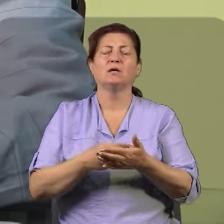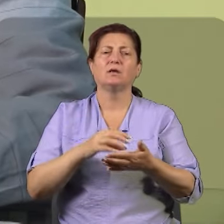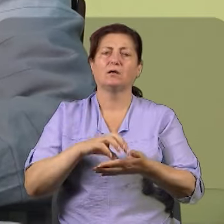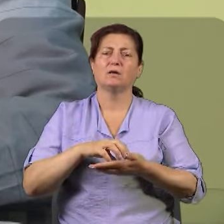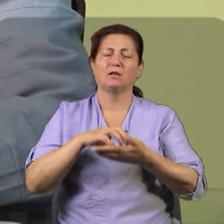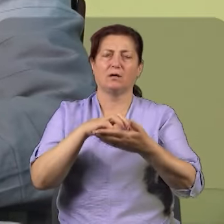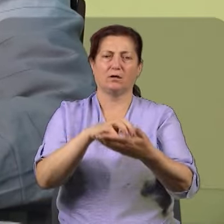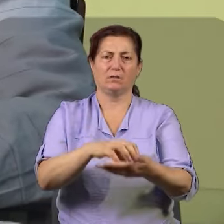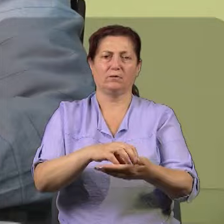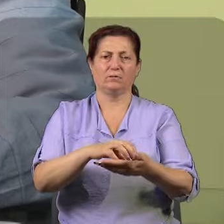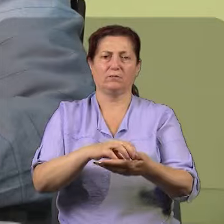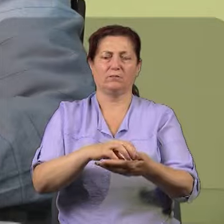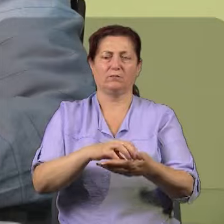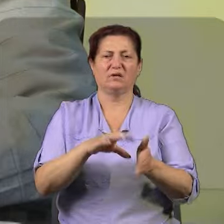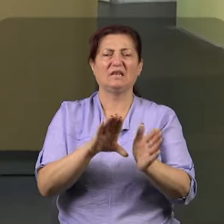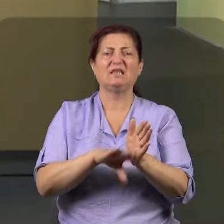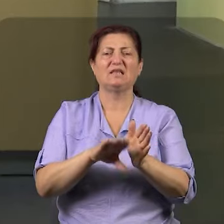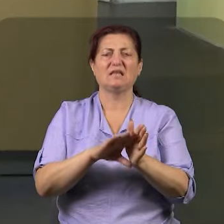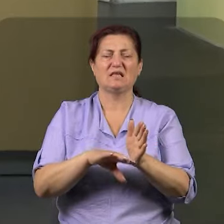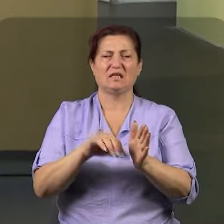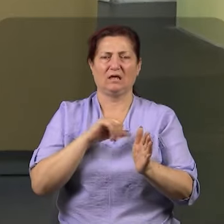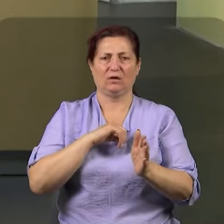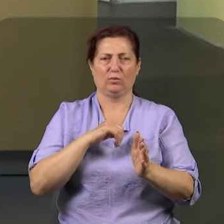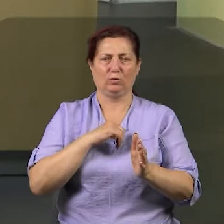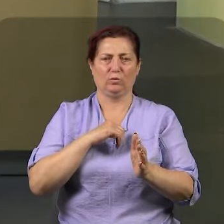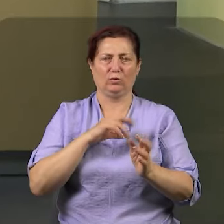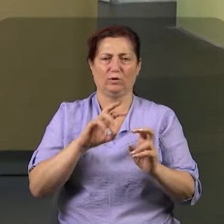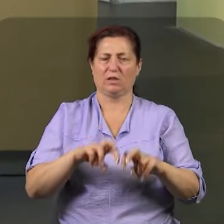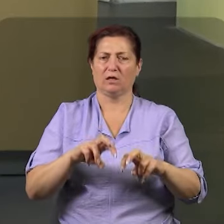նախատեսված գումարների թերակատարումն է, այո։